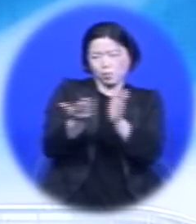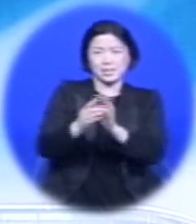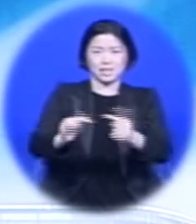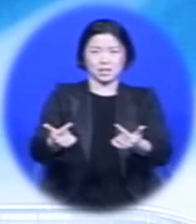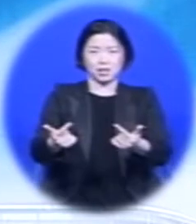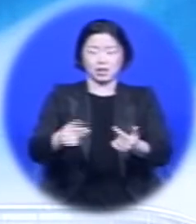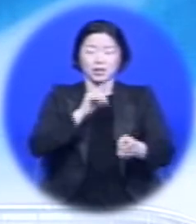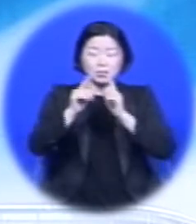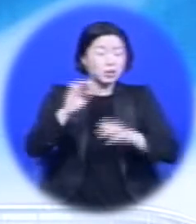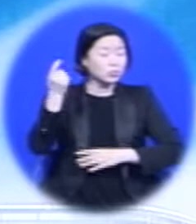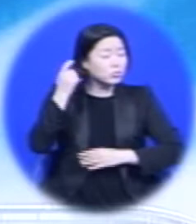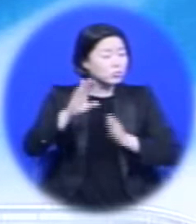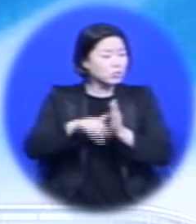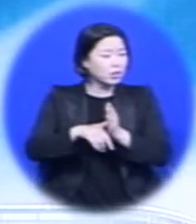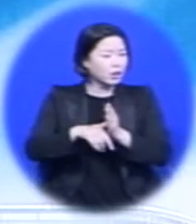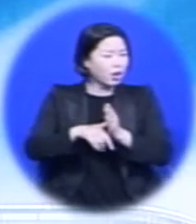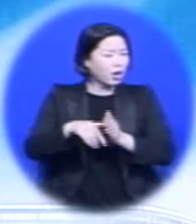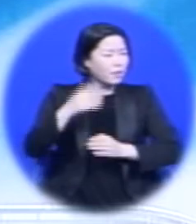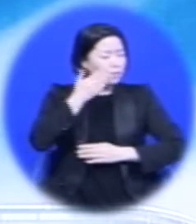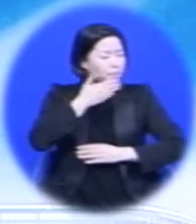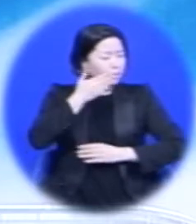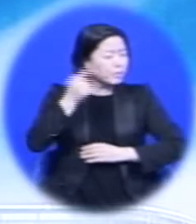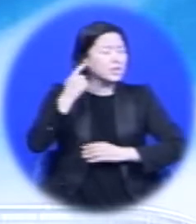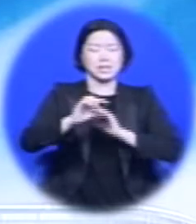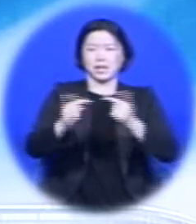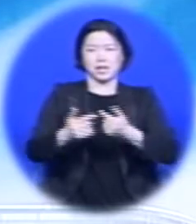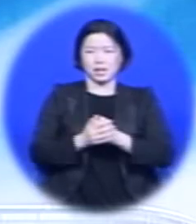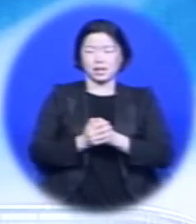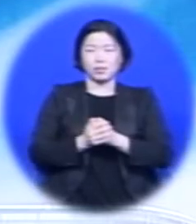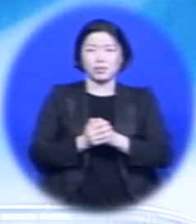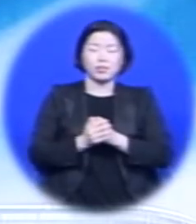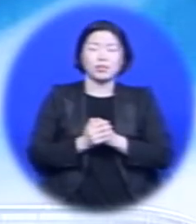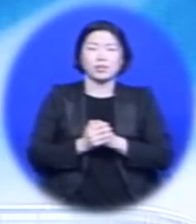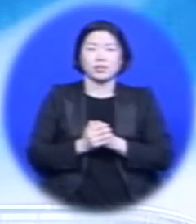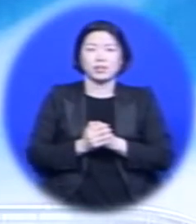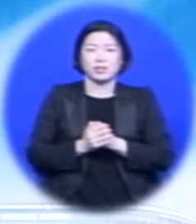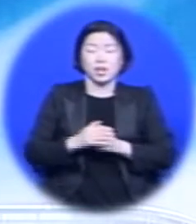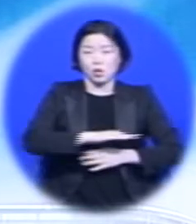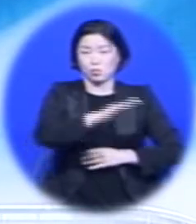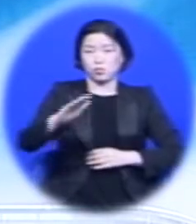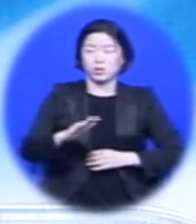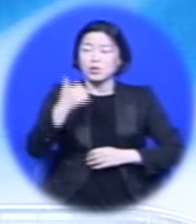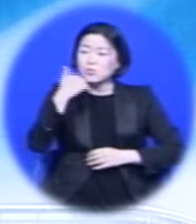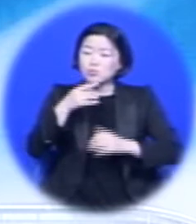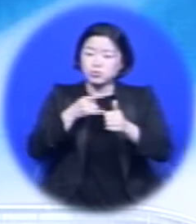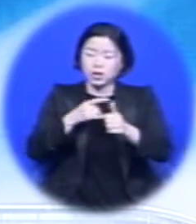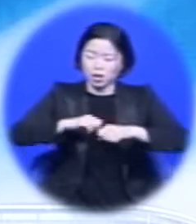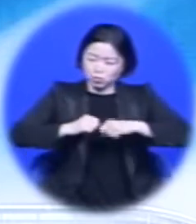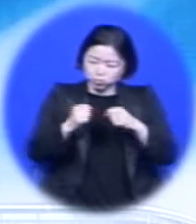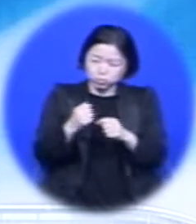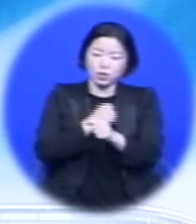말씀을 들을 때 그렇게 귀에 달게 들리지가 않는다는 데 문제가 있습니다. 우리는 누구에게 순종하는